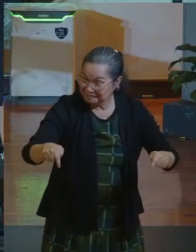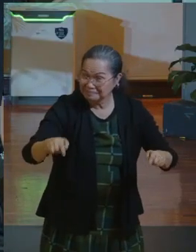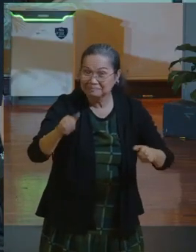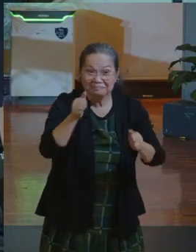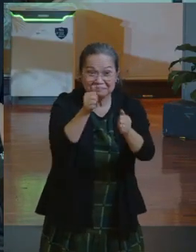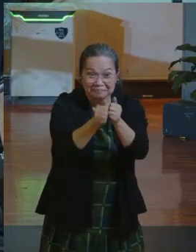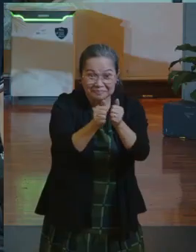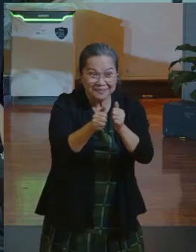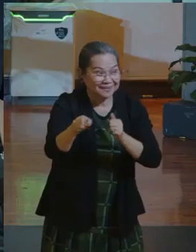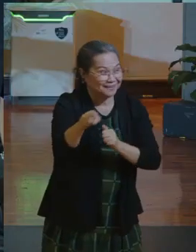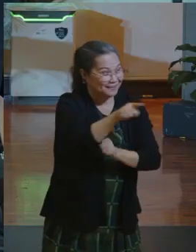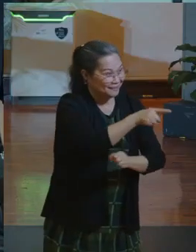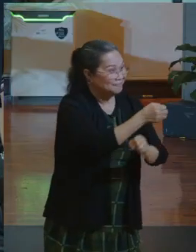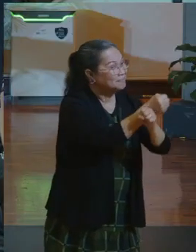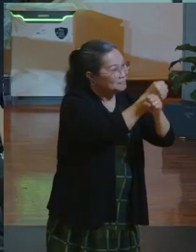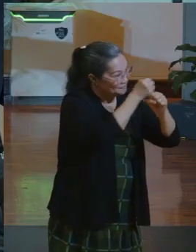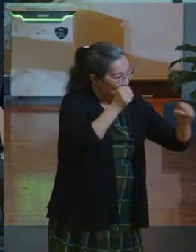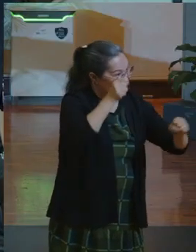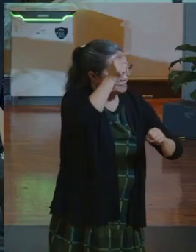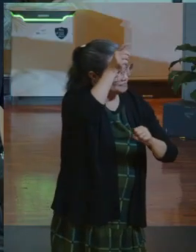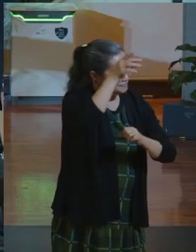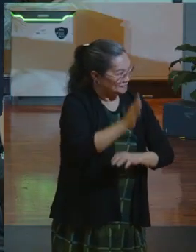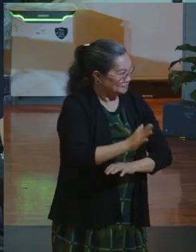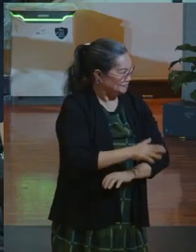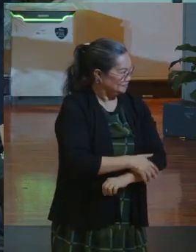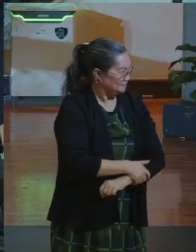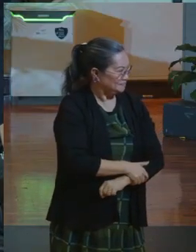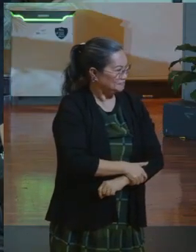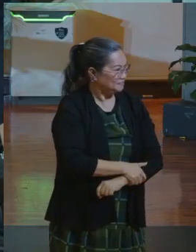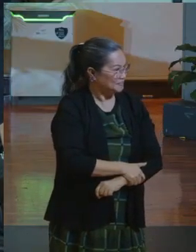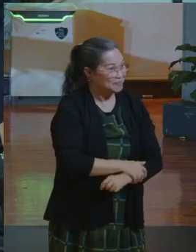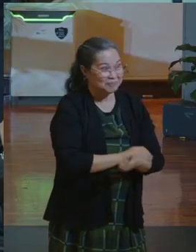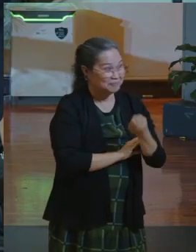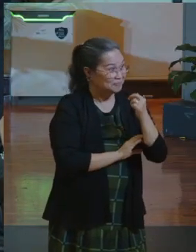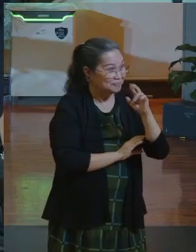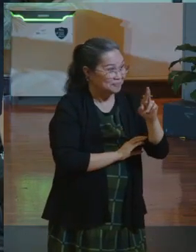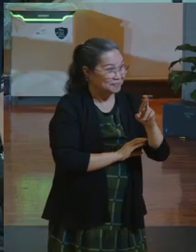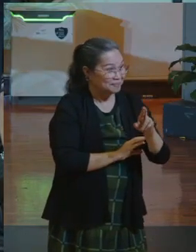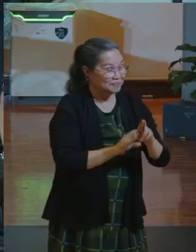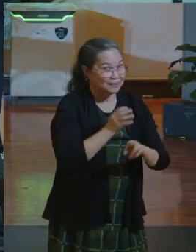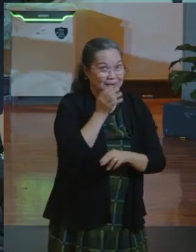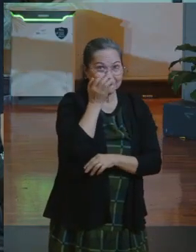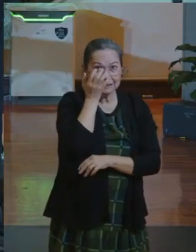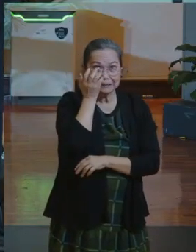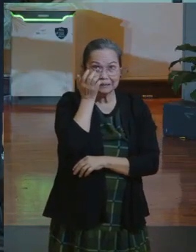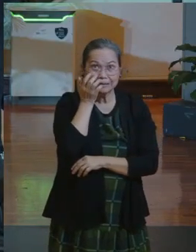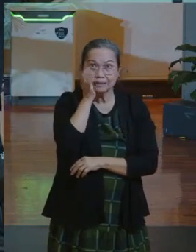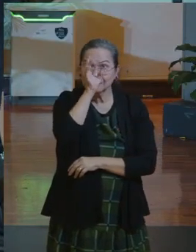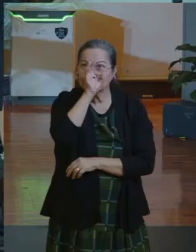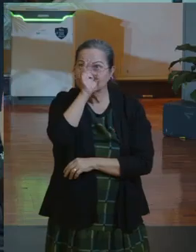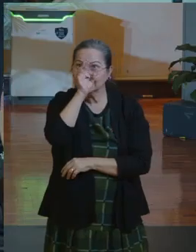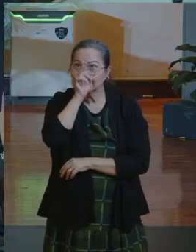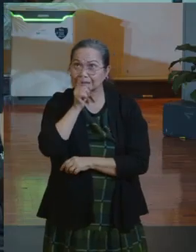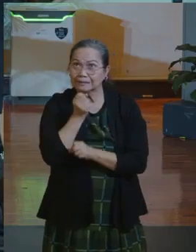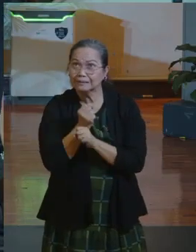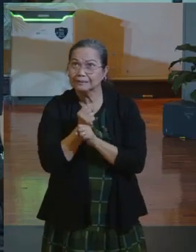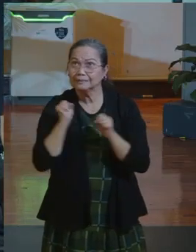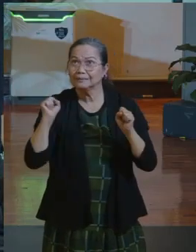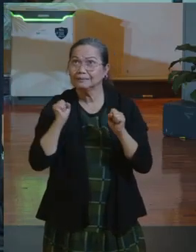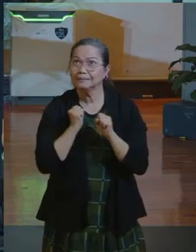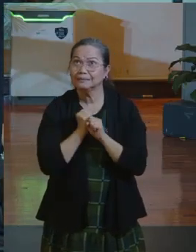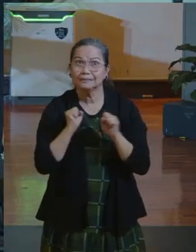Dahil nakaranas kayo ng paligtasan ng Panginoon? O hinahanap ninyo ang paligtasan ng